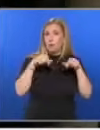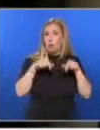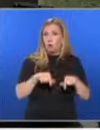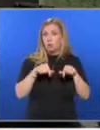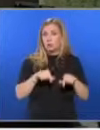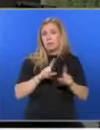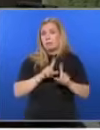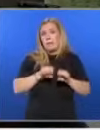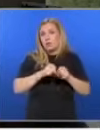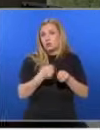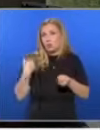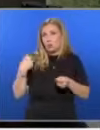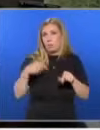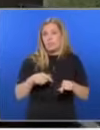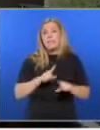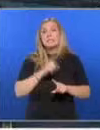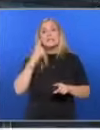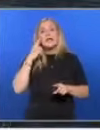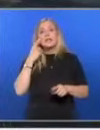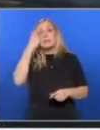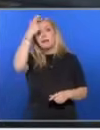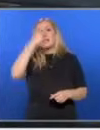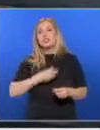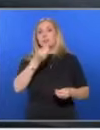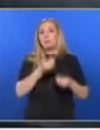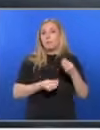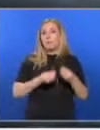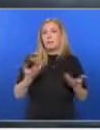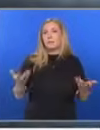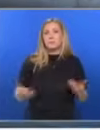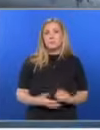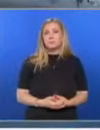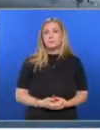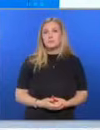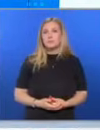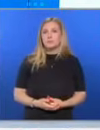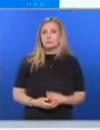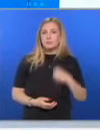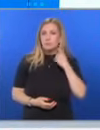нарушения. Не знаят да има някакви лични проблеми, не бил конфликт на личност.